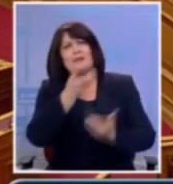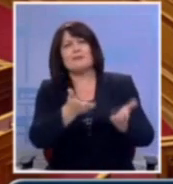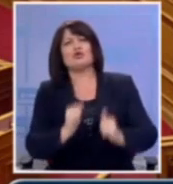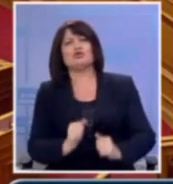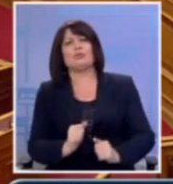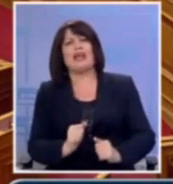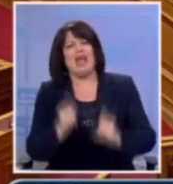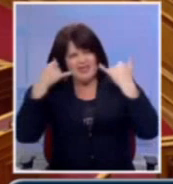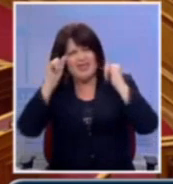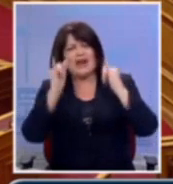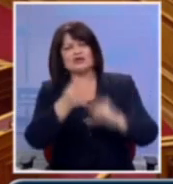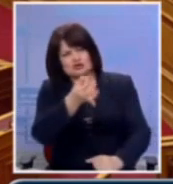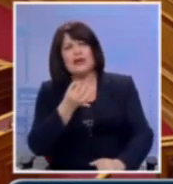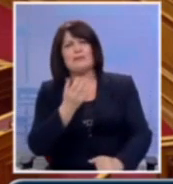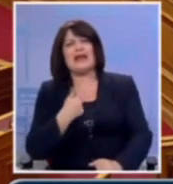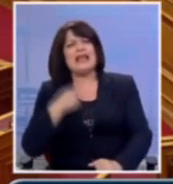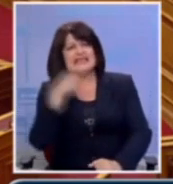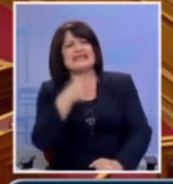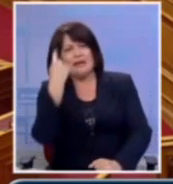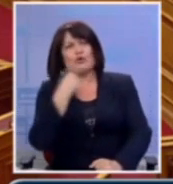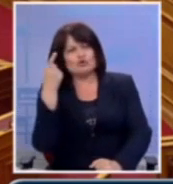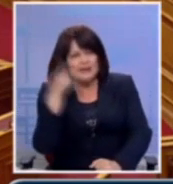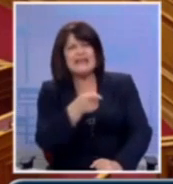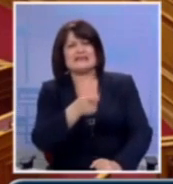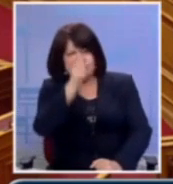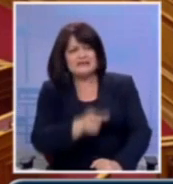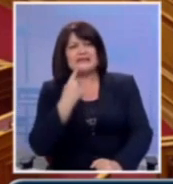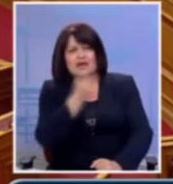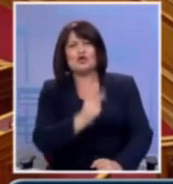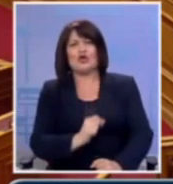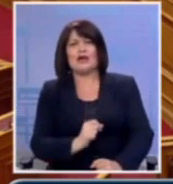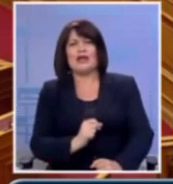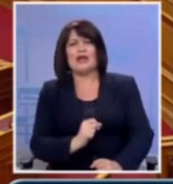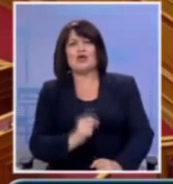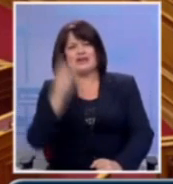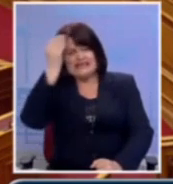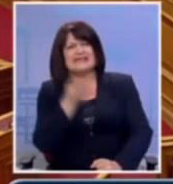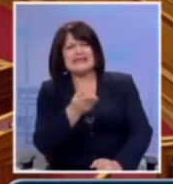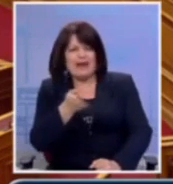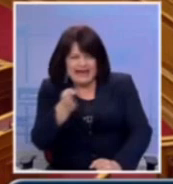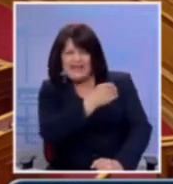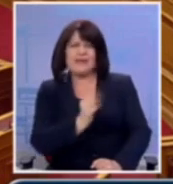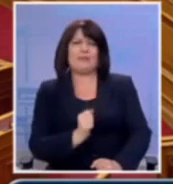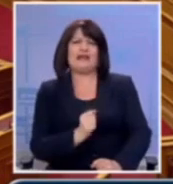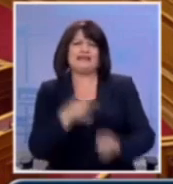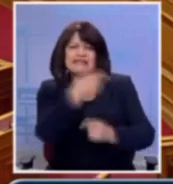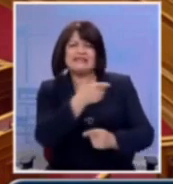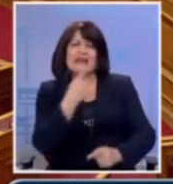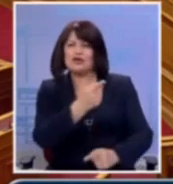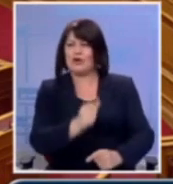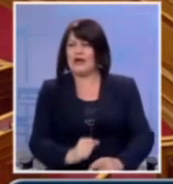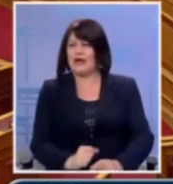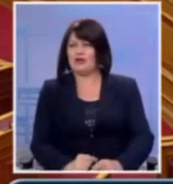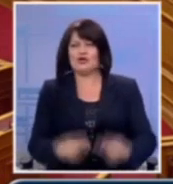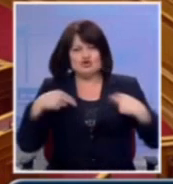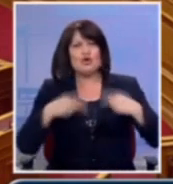και το φράσος να λέτε σε εσάς, ναι σε εσάς, και στον κύριο Τσίπρα που σας διόρισε και σας κρατά η